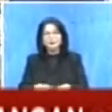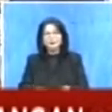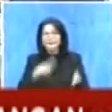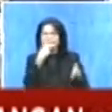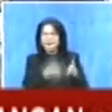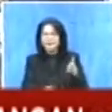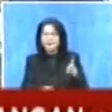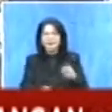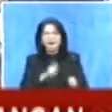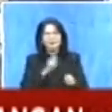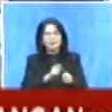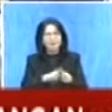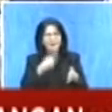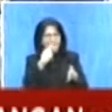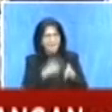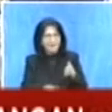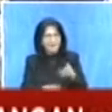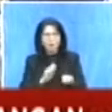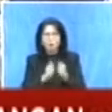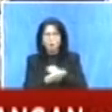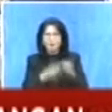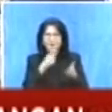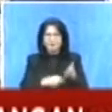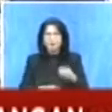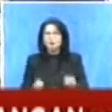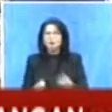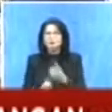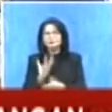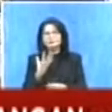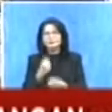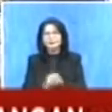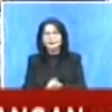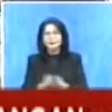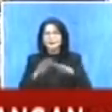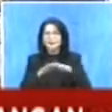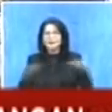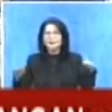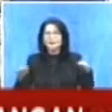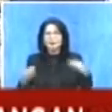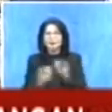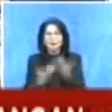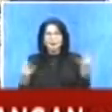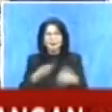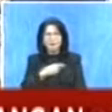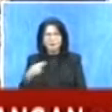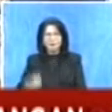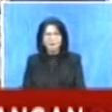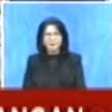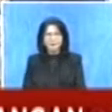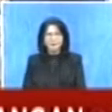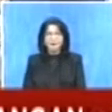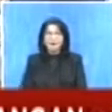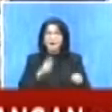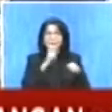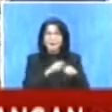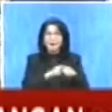Reformasi perpajakan bertujuan untuk menciptakan keadilan bagi seluruh rakyat Indonesia. Reformasi perpajakan tersebut dilakukan